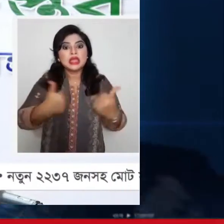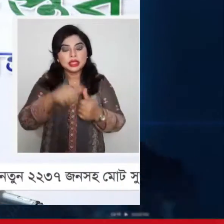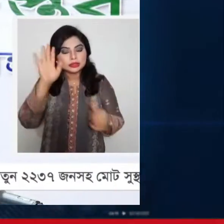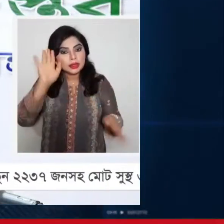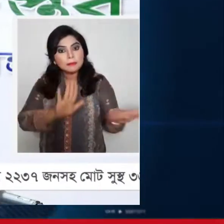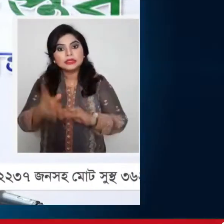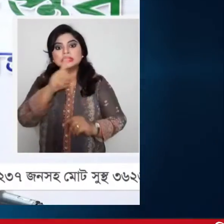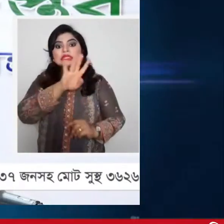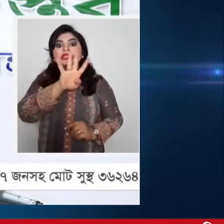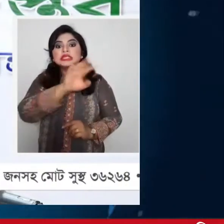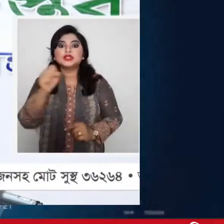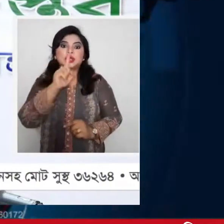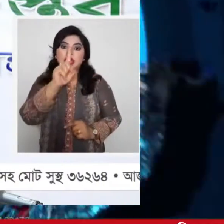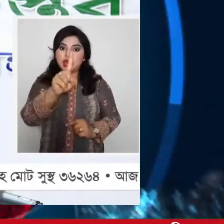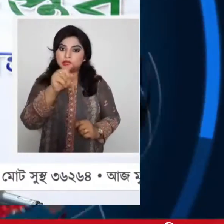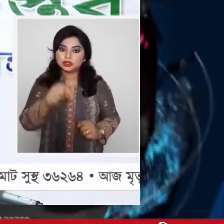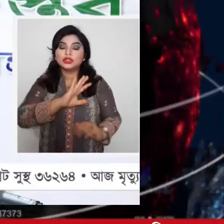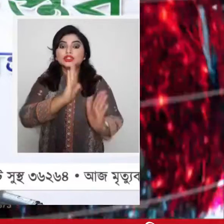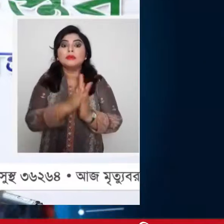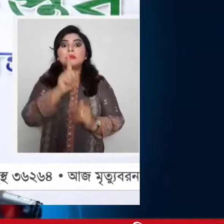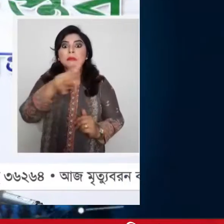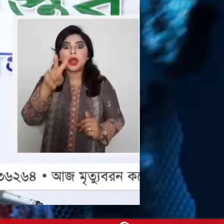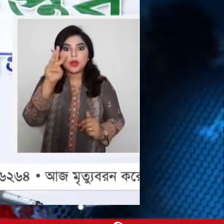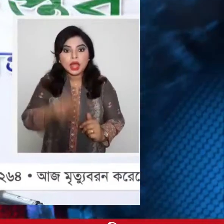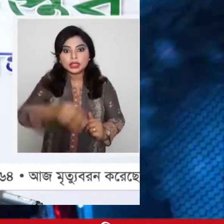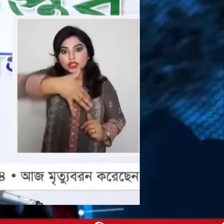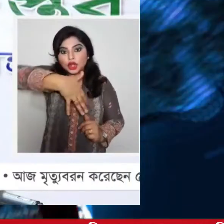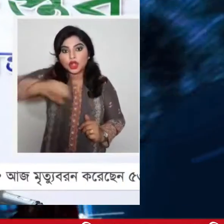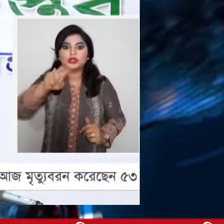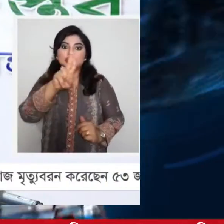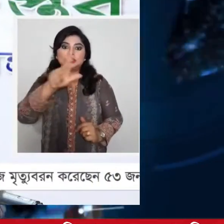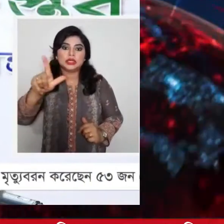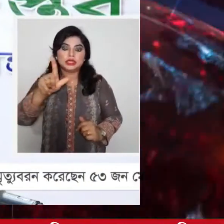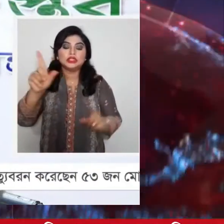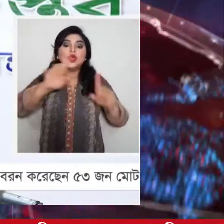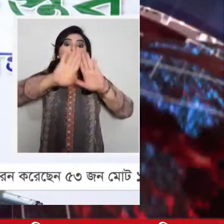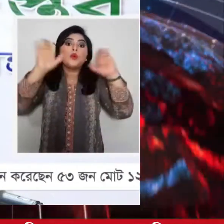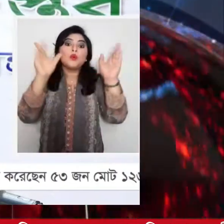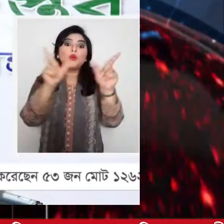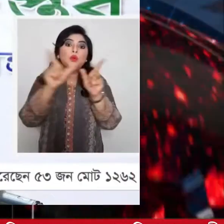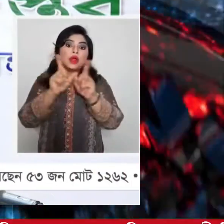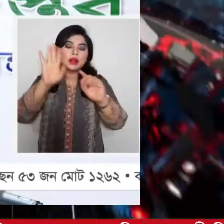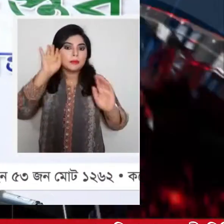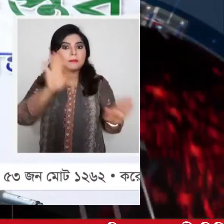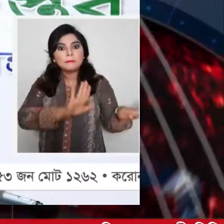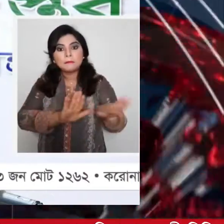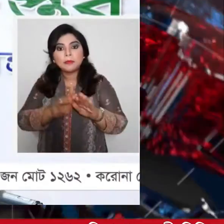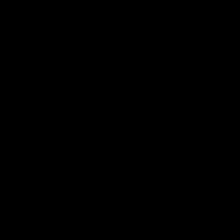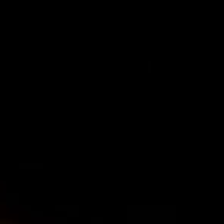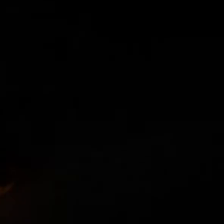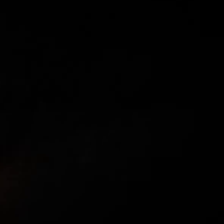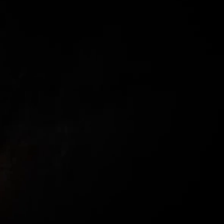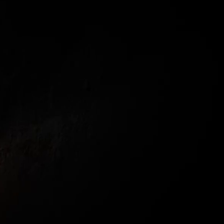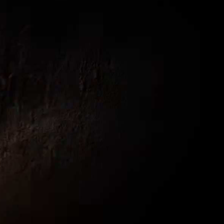4,71,392 জন। 24 ঘন্টায় মৃত্যুবরণ করেছেন দক্ষিণ পূর্ব এশিয়ায় 401 জন, এ পর্যন্ত 12,927 জন।